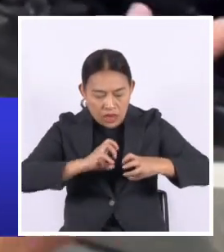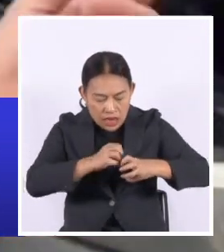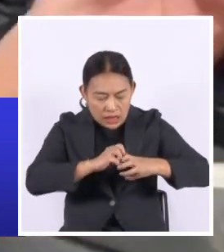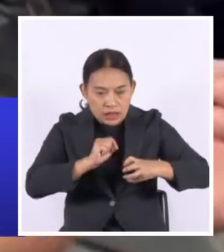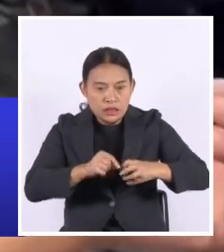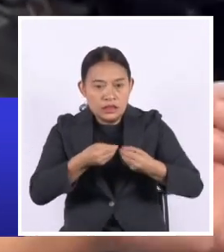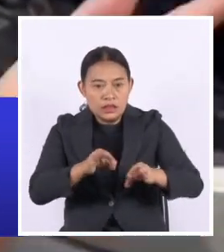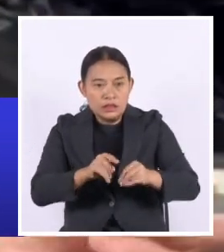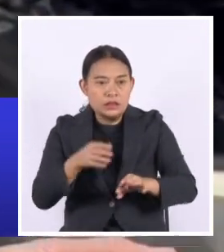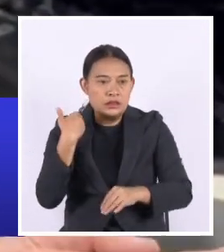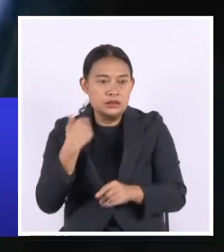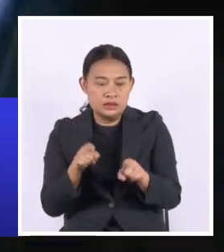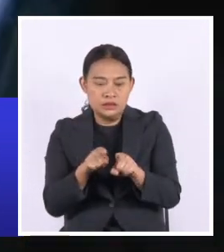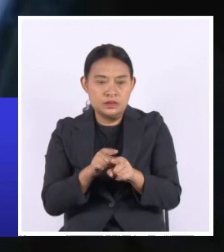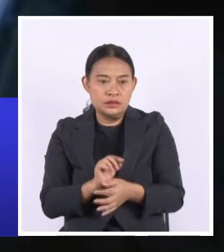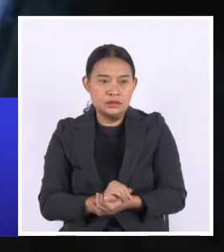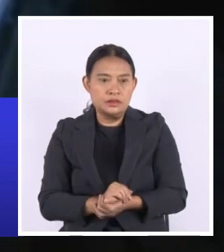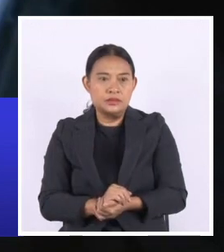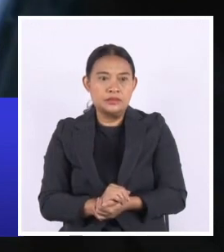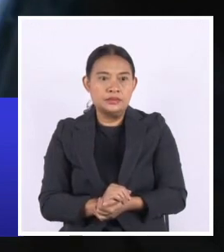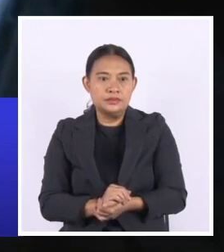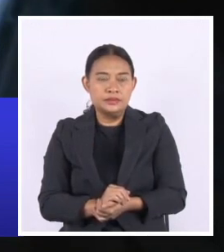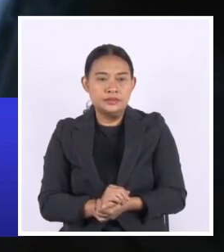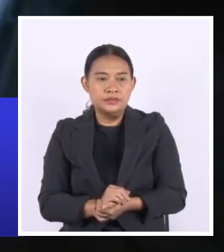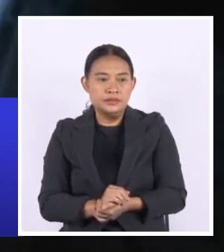ฟังหน่อยค่ะชาวบ้าน